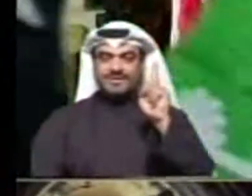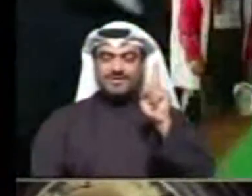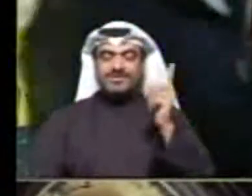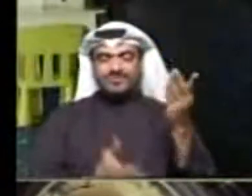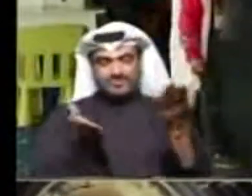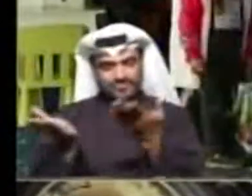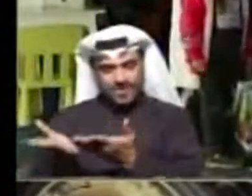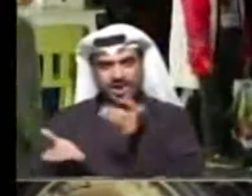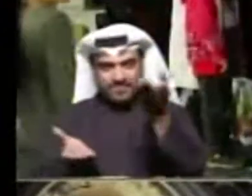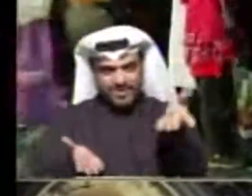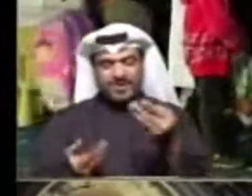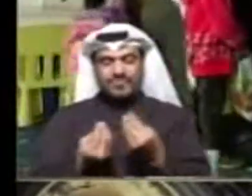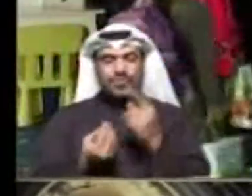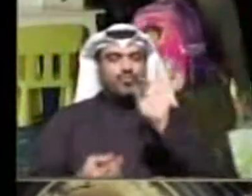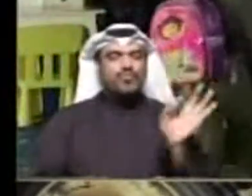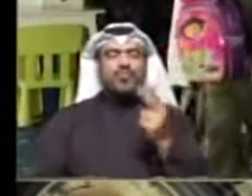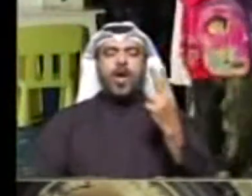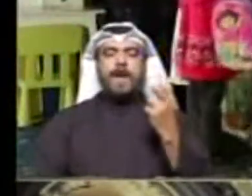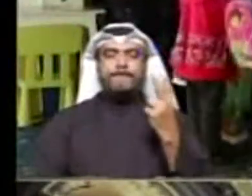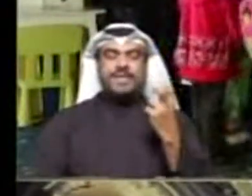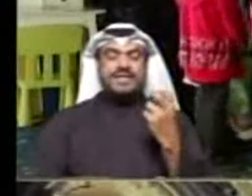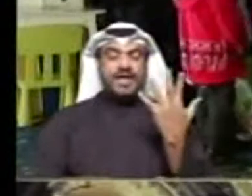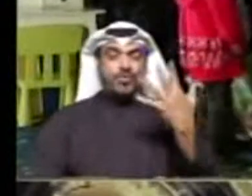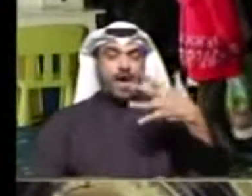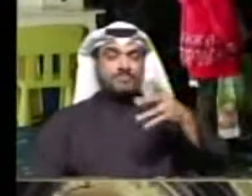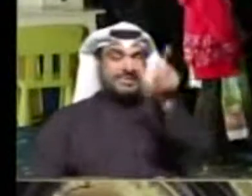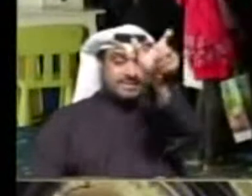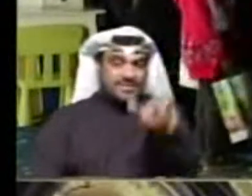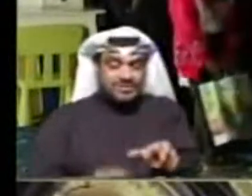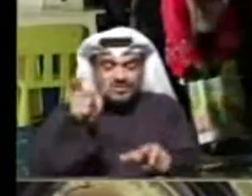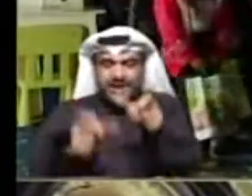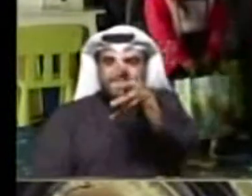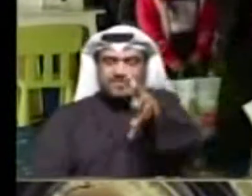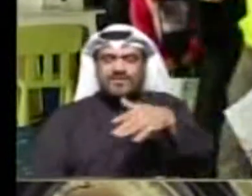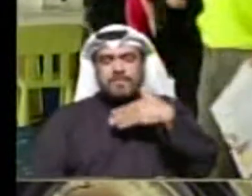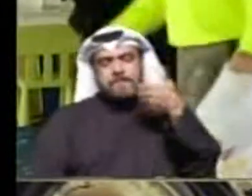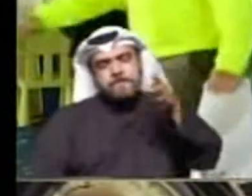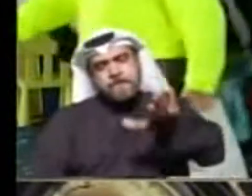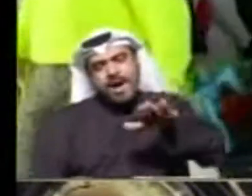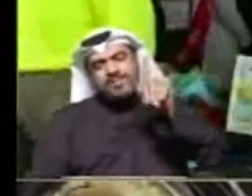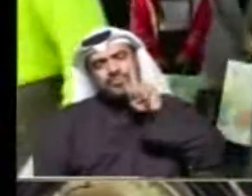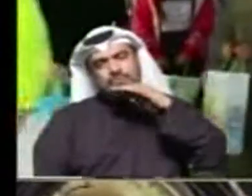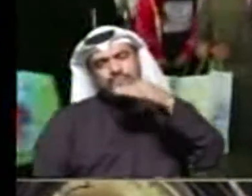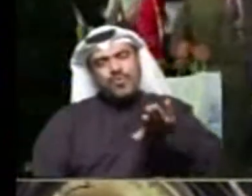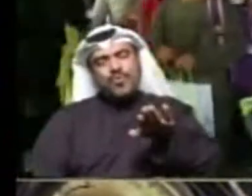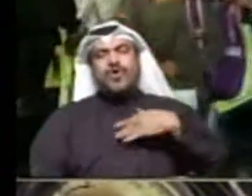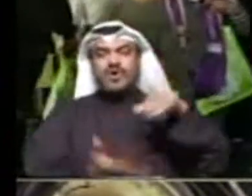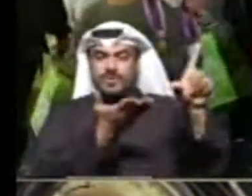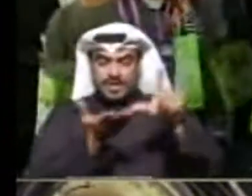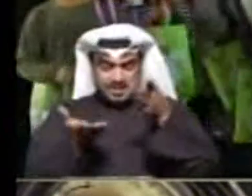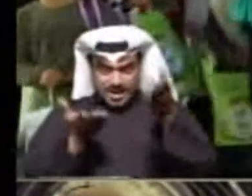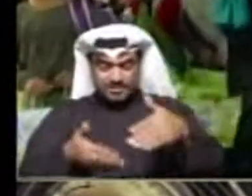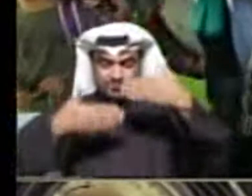عز الدحاني مشكورا، وهذا دعم من سفارة دولة الكويت للفريق.